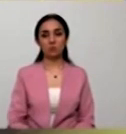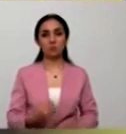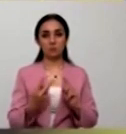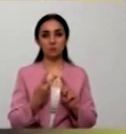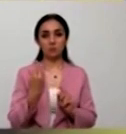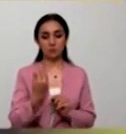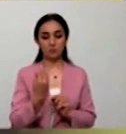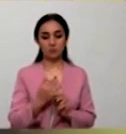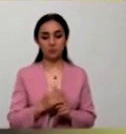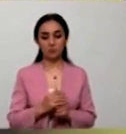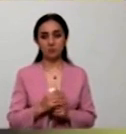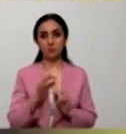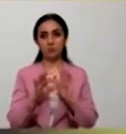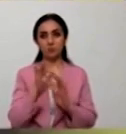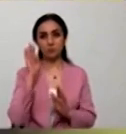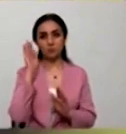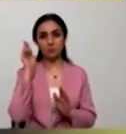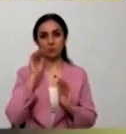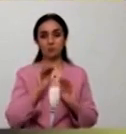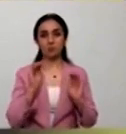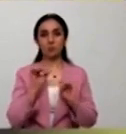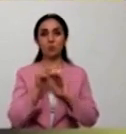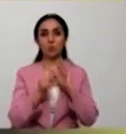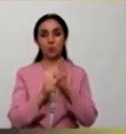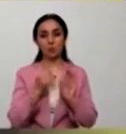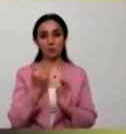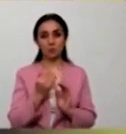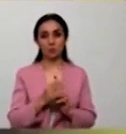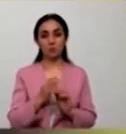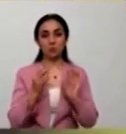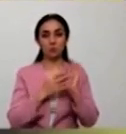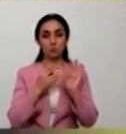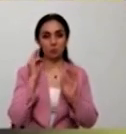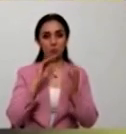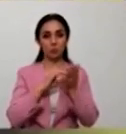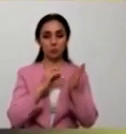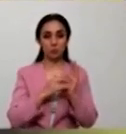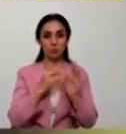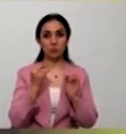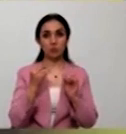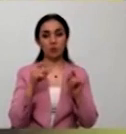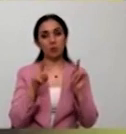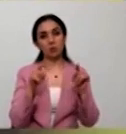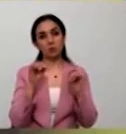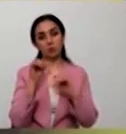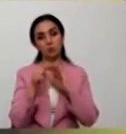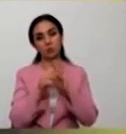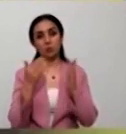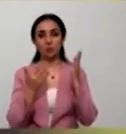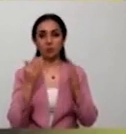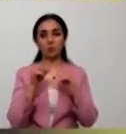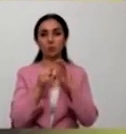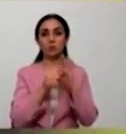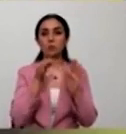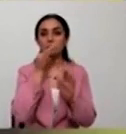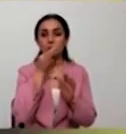İkincisi, tanlagan o'quvchining yoshi 16 da. 9 sınıf o'quvchilari ayrimlari 16 yoshda, ayrimlari hali